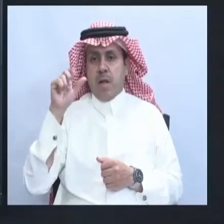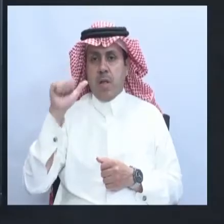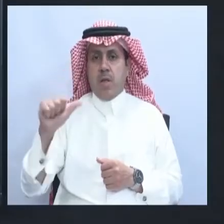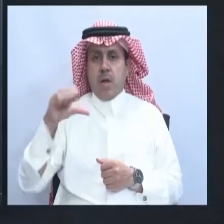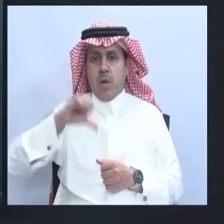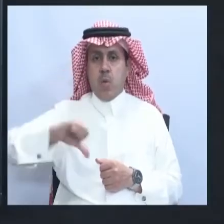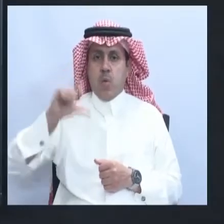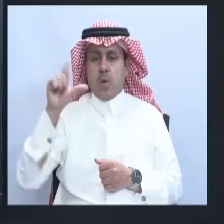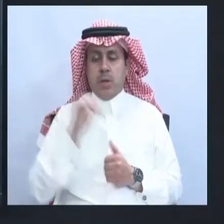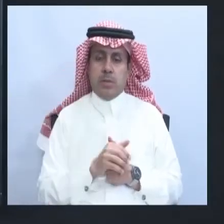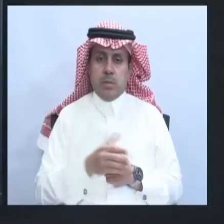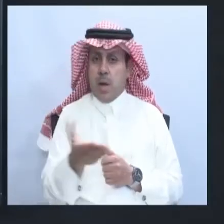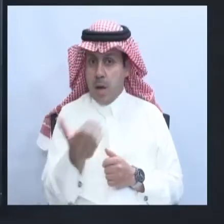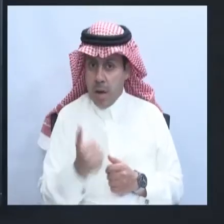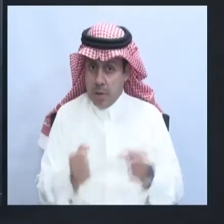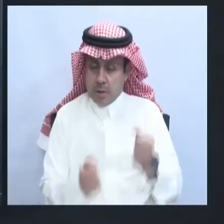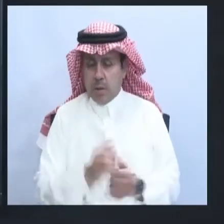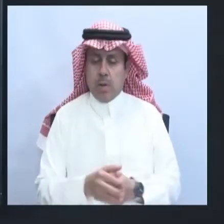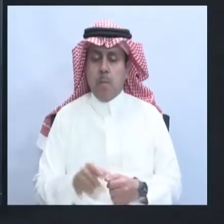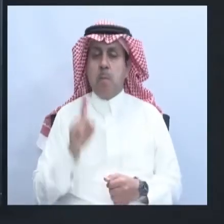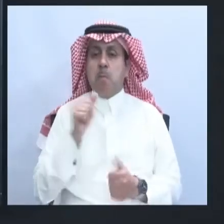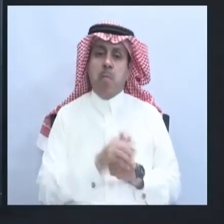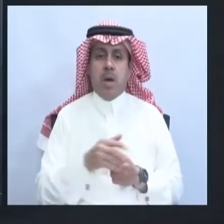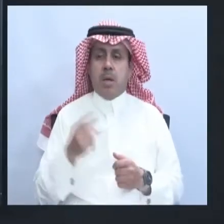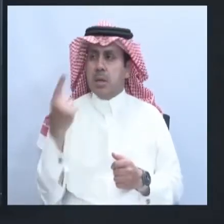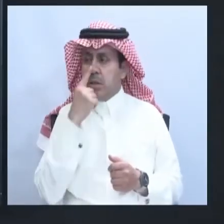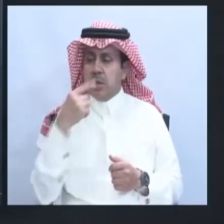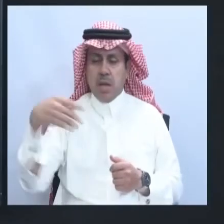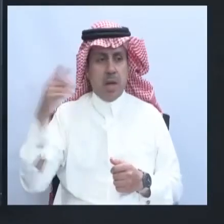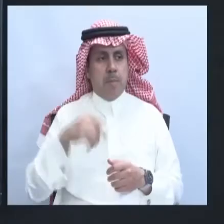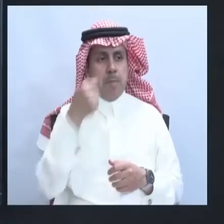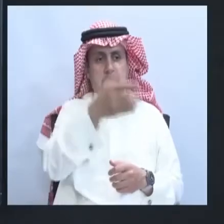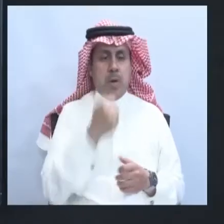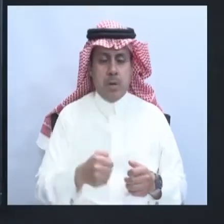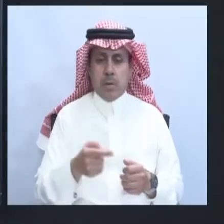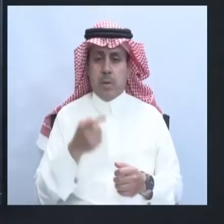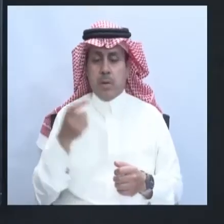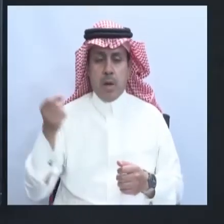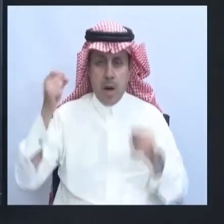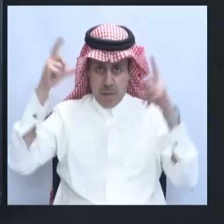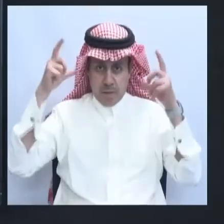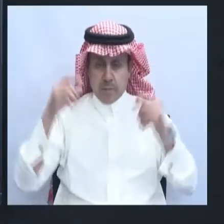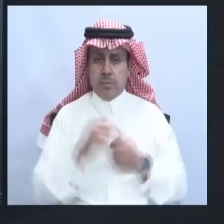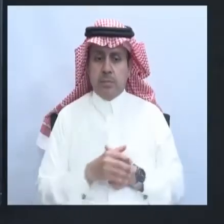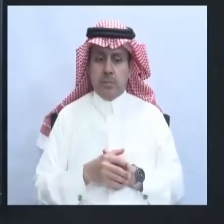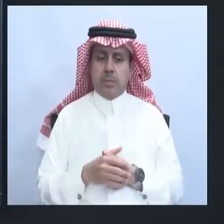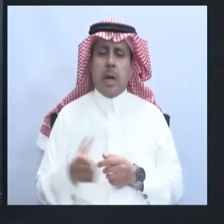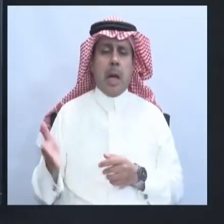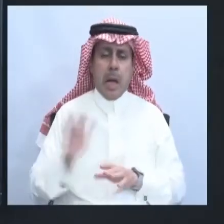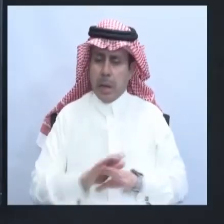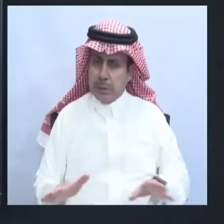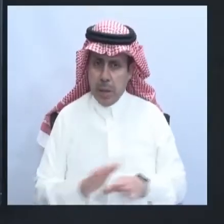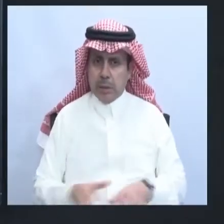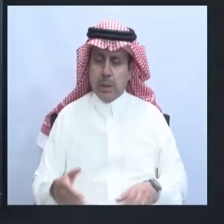اخذ سيارتي وباعها دون اذن ثم لما علمت قلت اذنت لك في بيعها